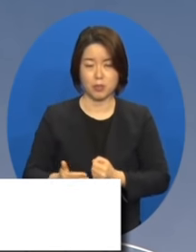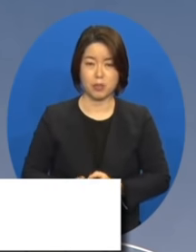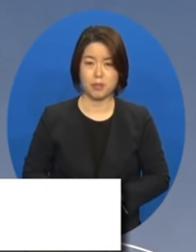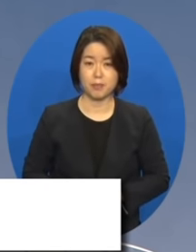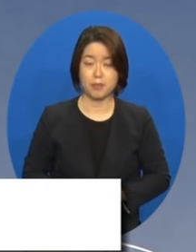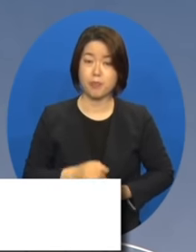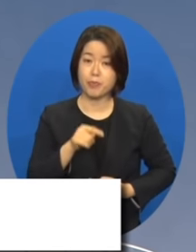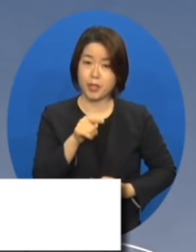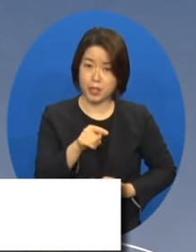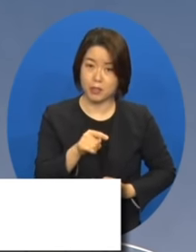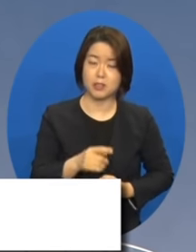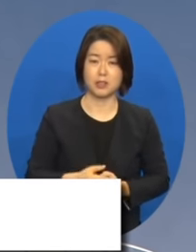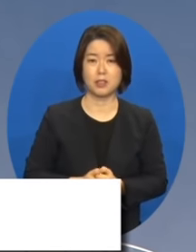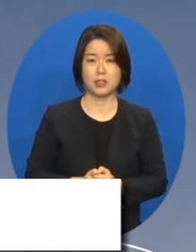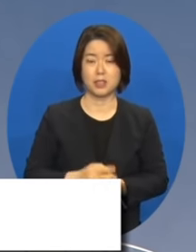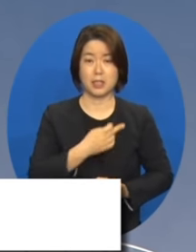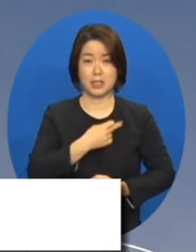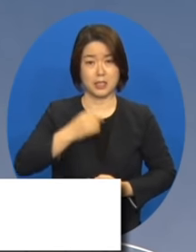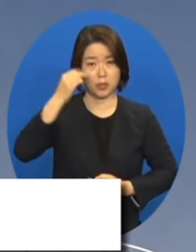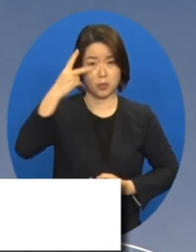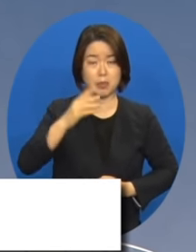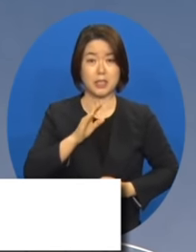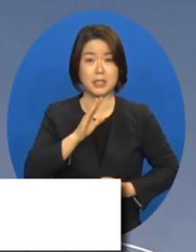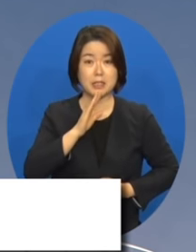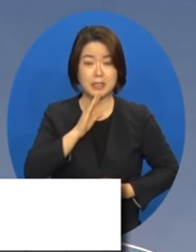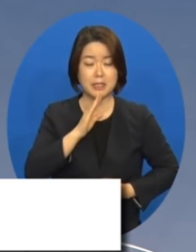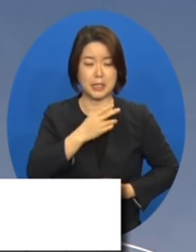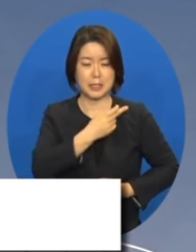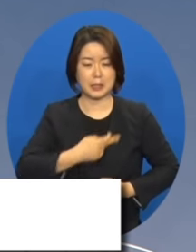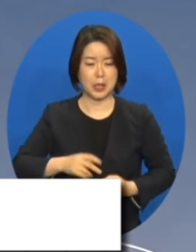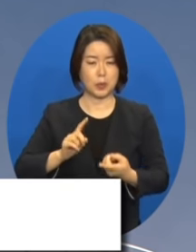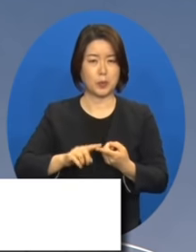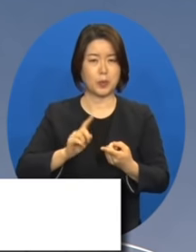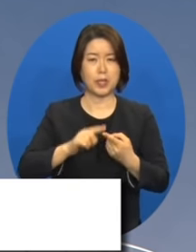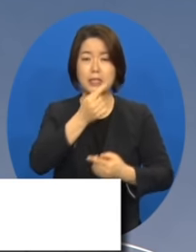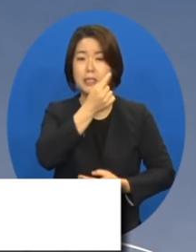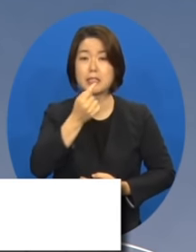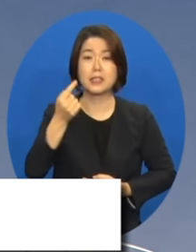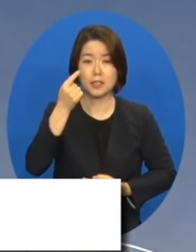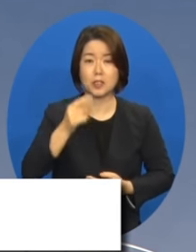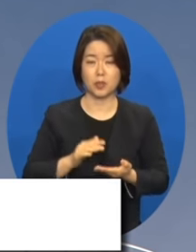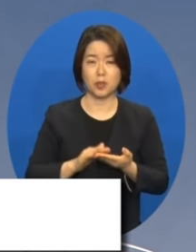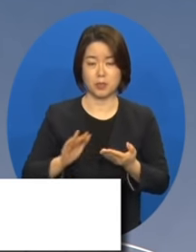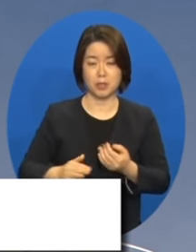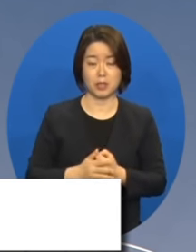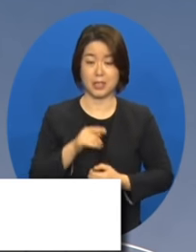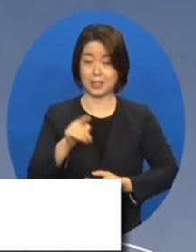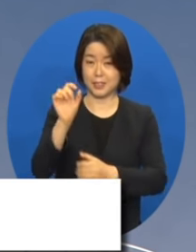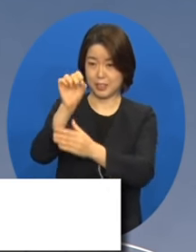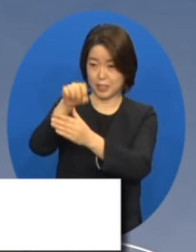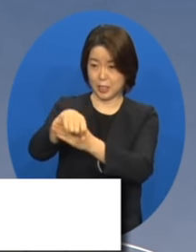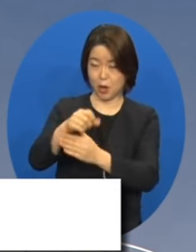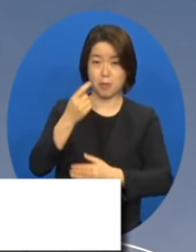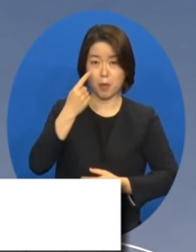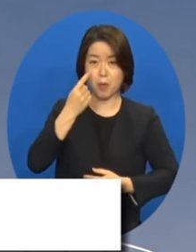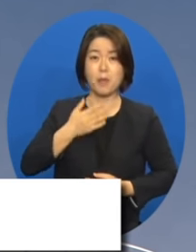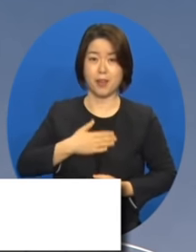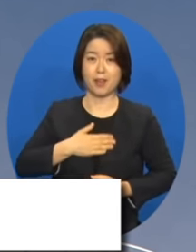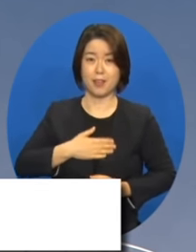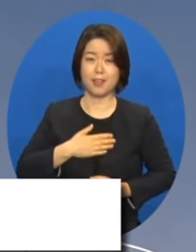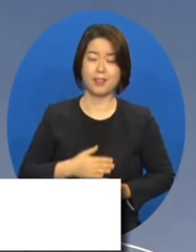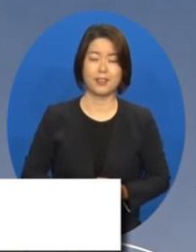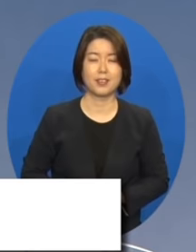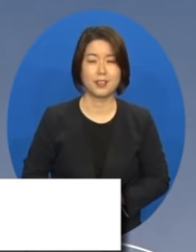이것이 사도 바울이 진짜 사업을 하는 증거입니다 그 열매를 보며 나는 거죠